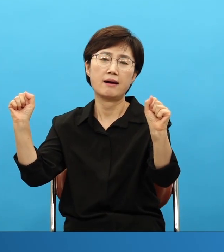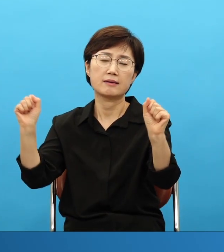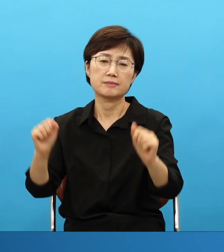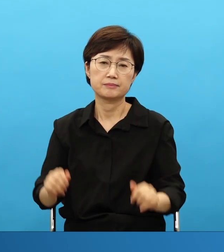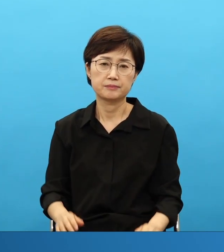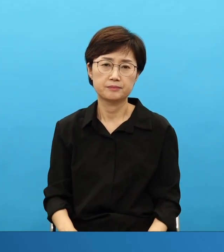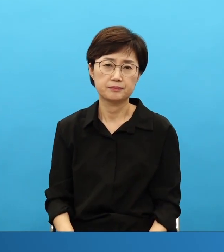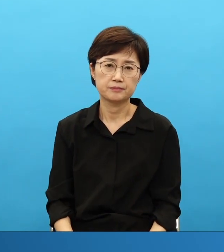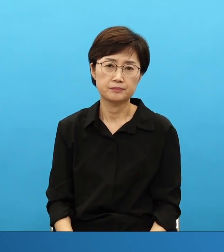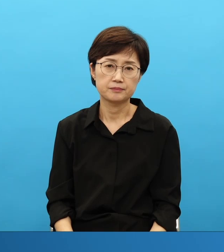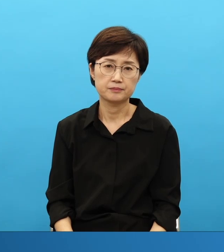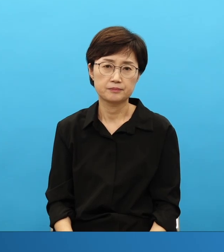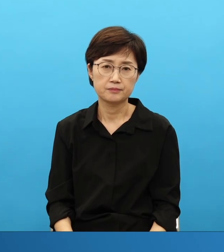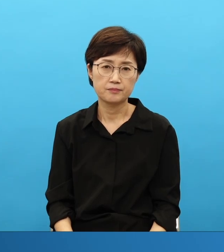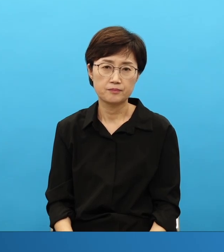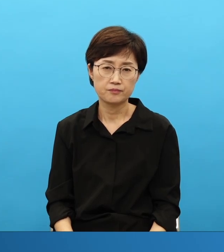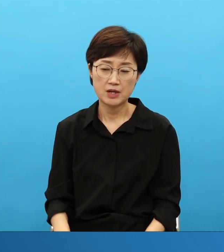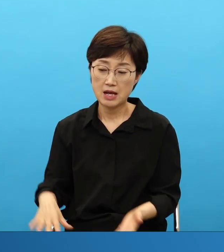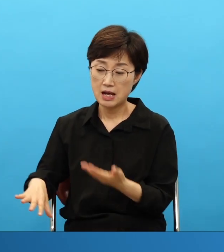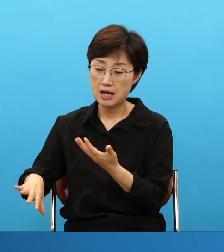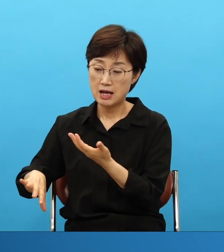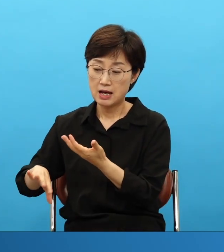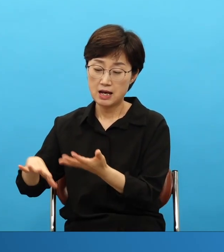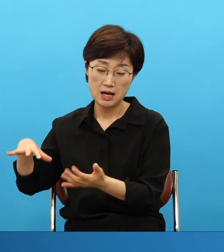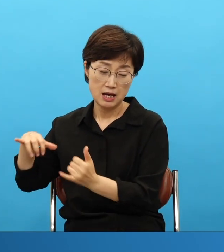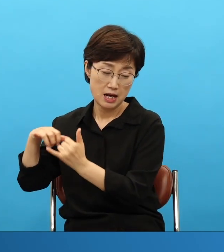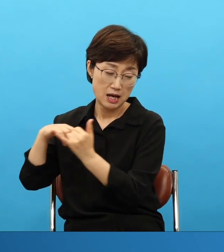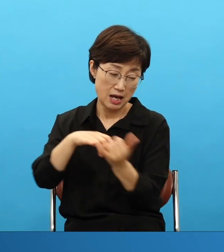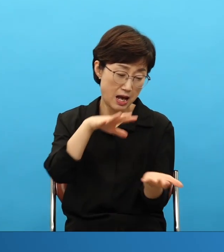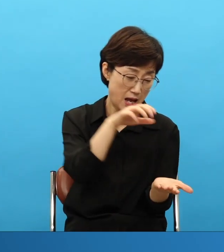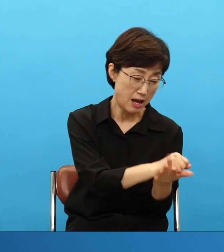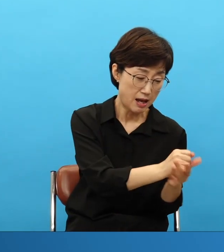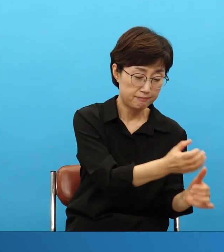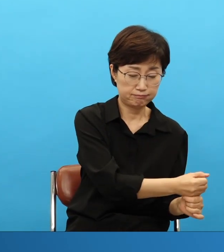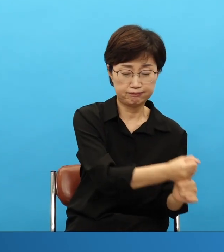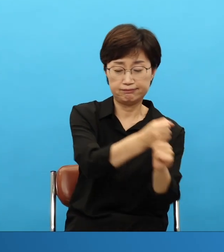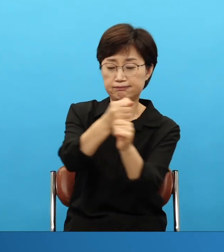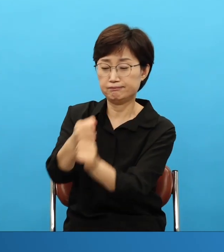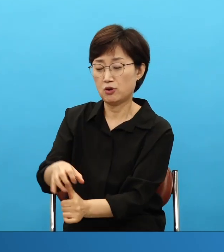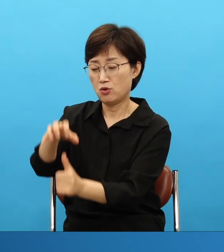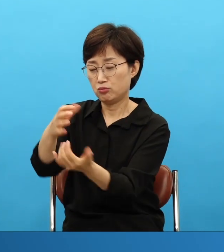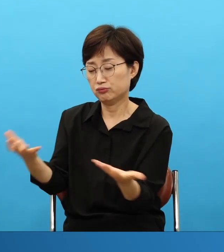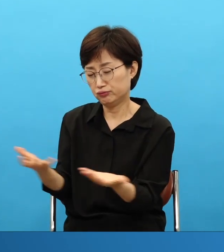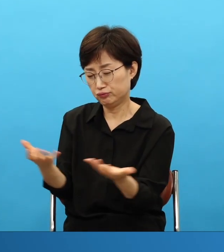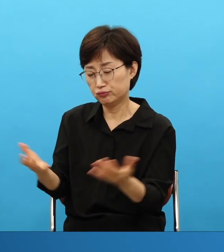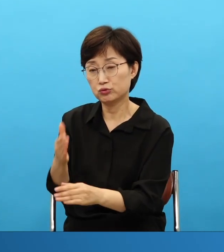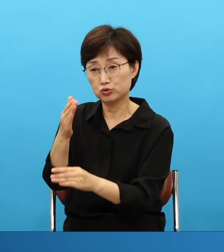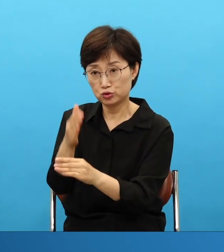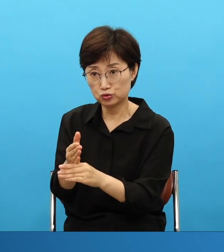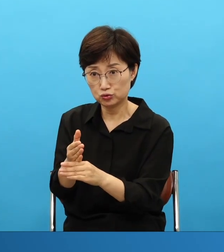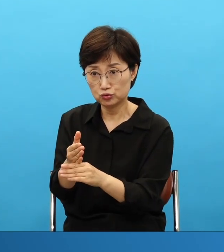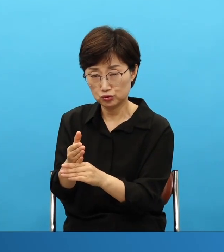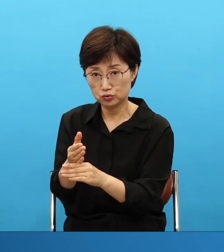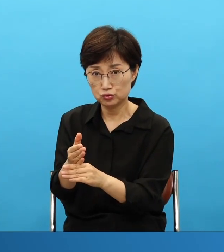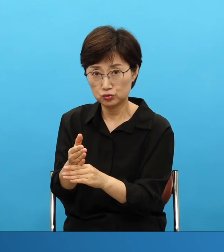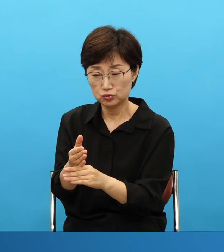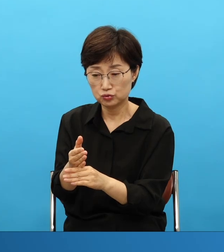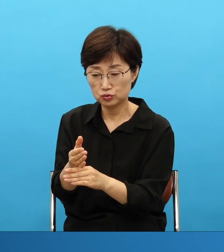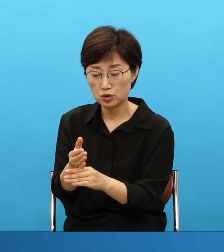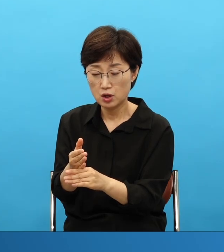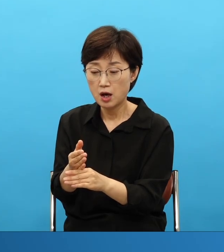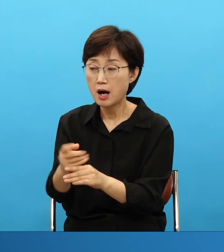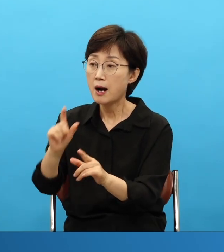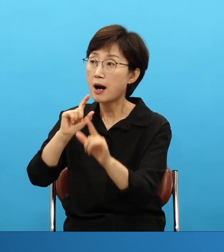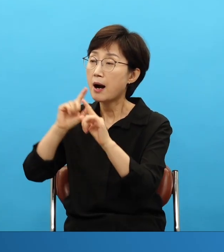것이 저 포로 있을 때 그 이름이 처녀가 태 아들 그 이름이